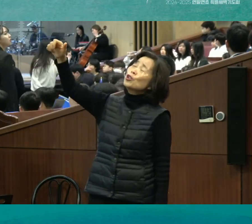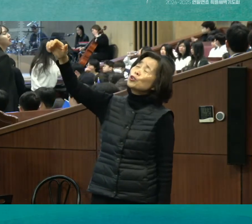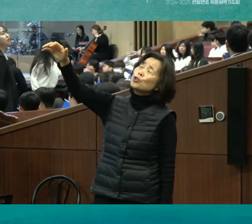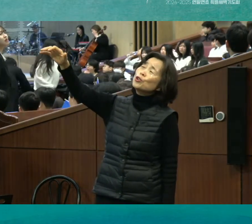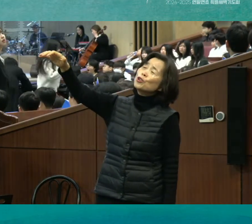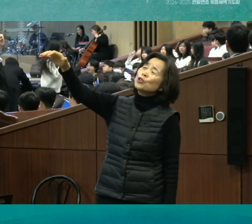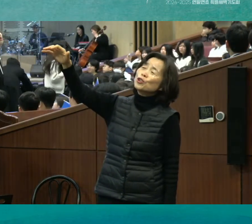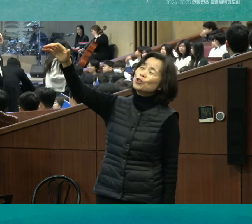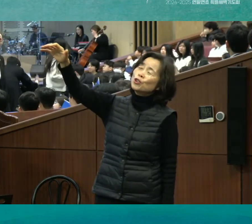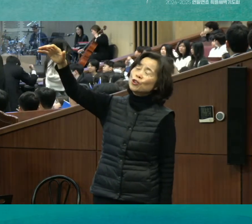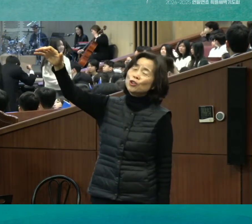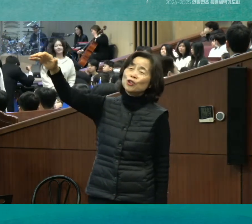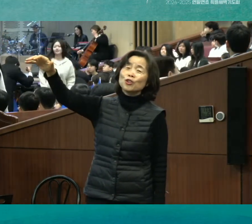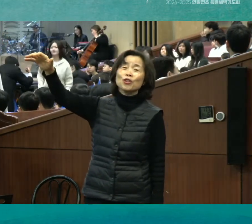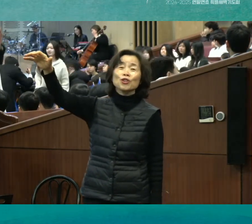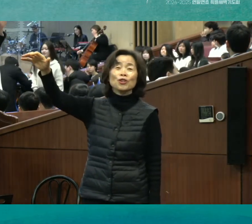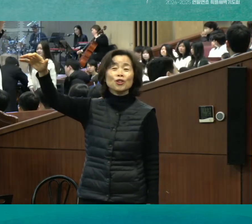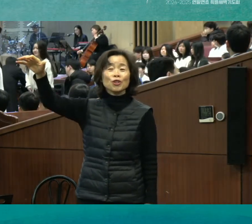주